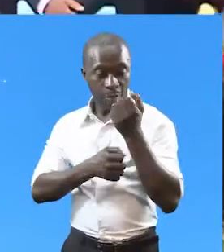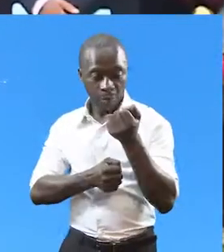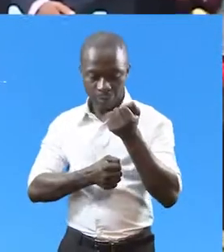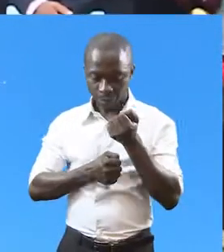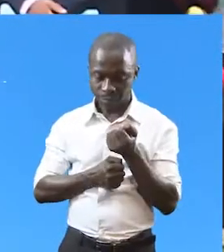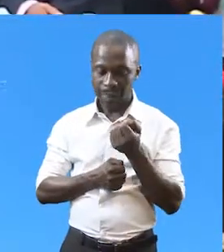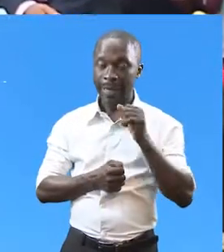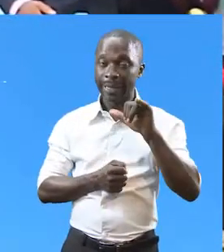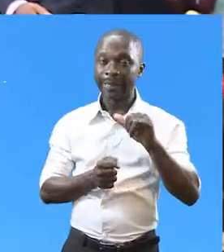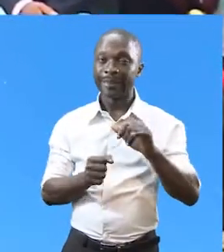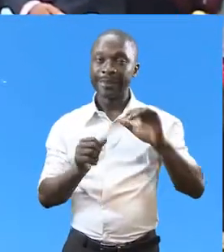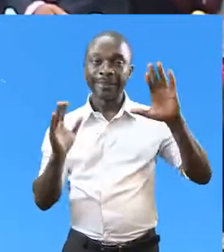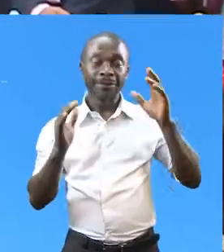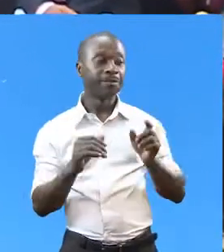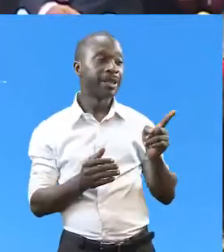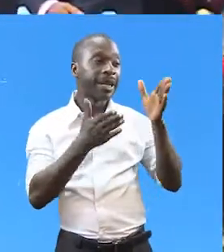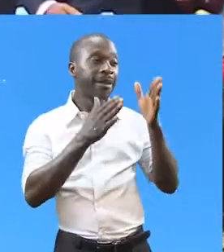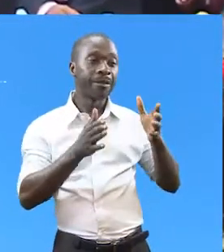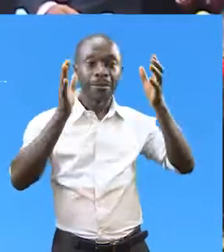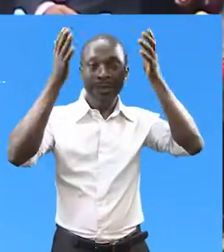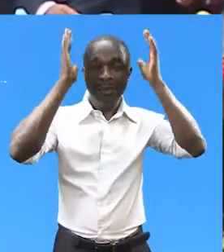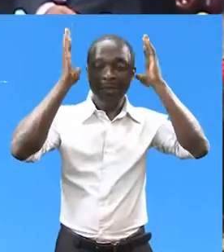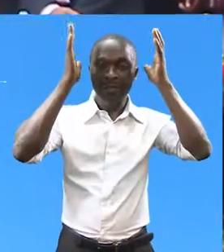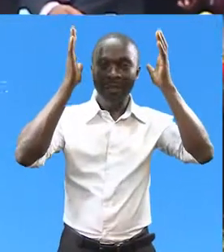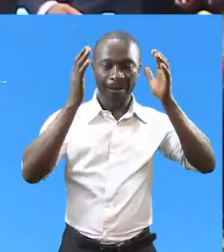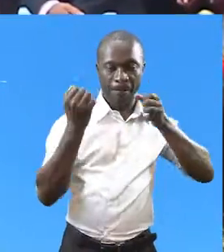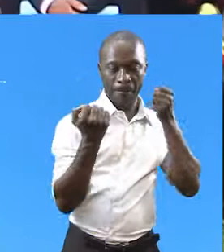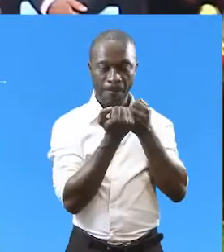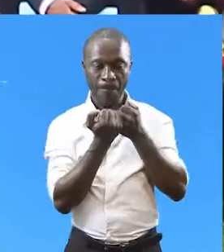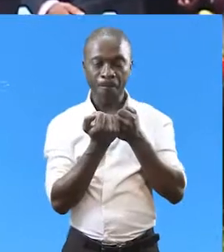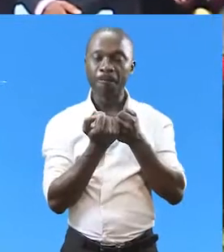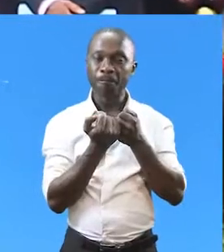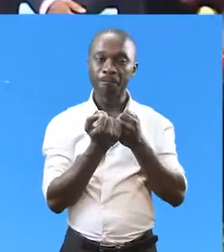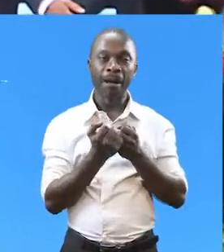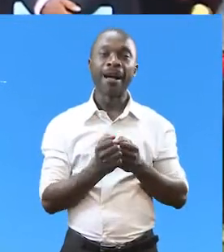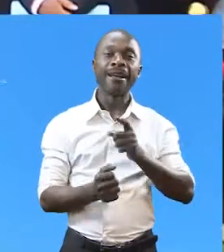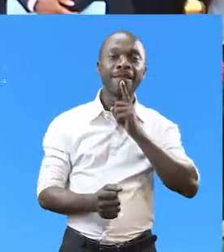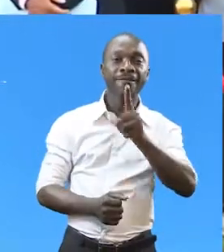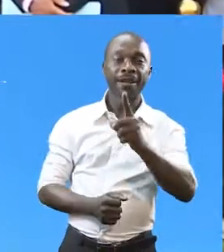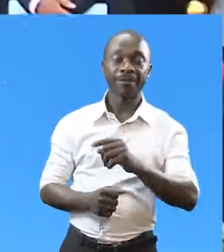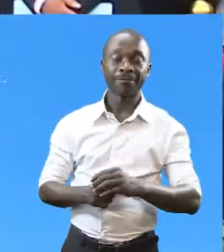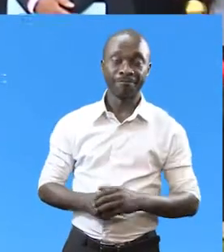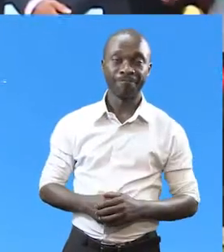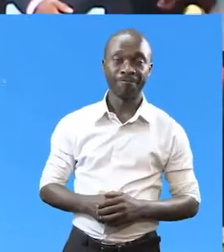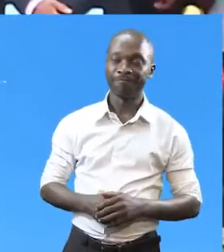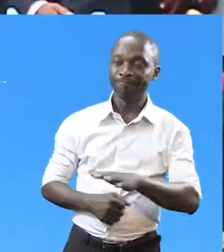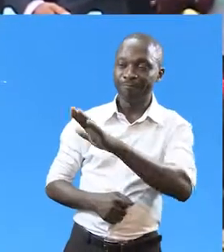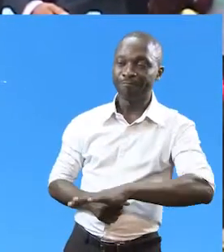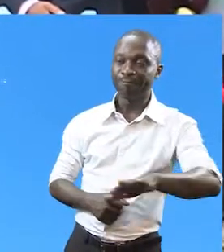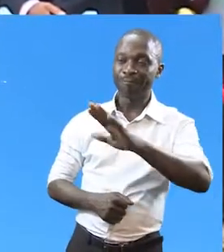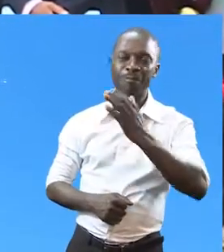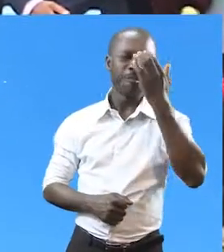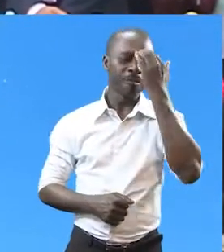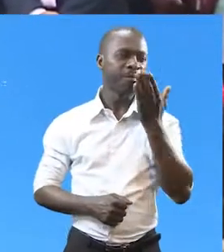marraine, Madame Chantal Biya. En effet, au-delà de ses nombreuses réalisations sur le champ